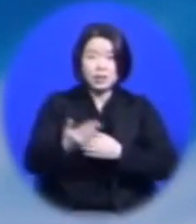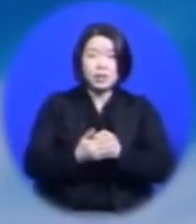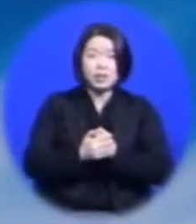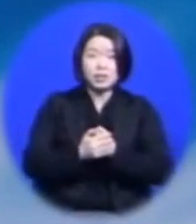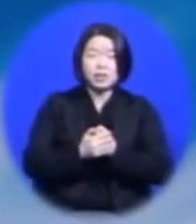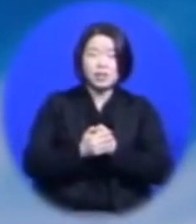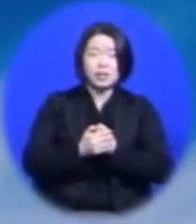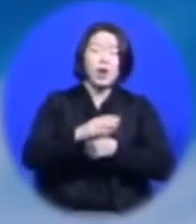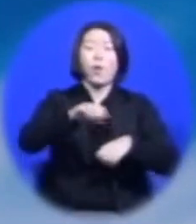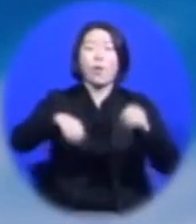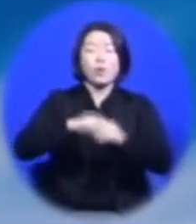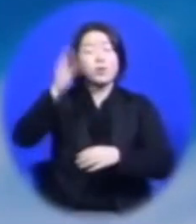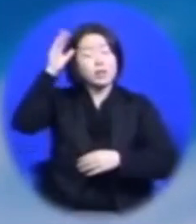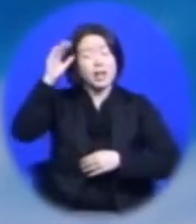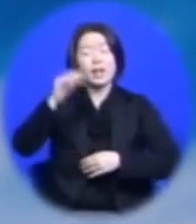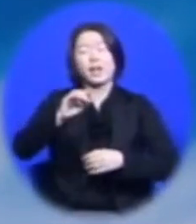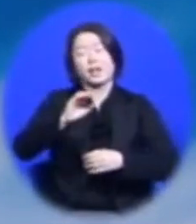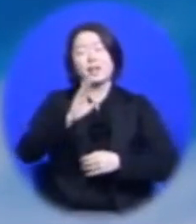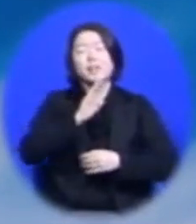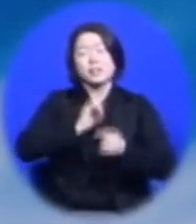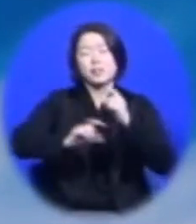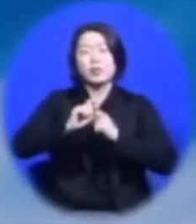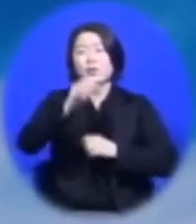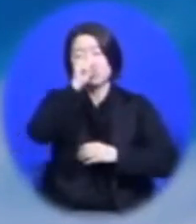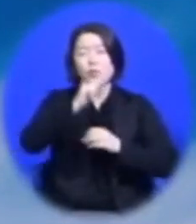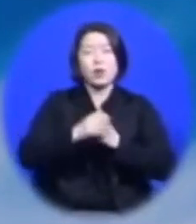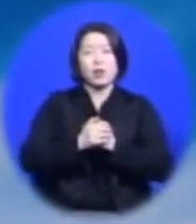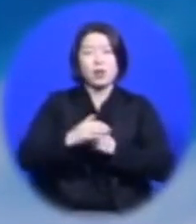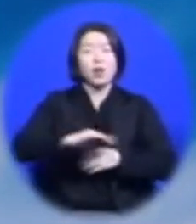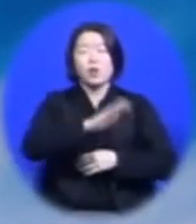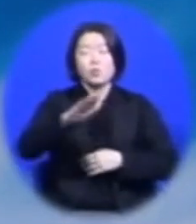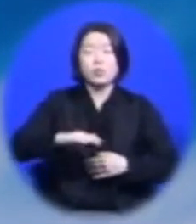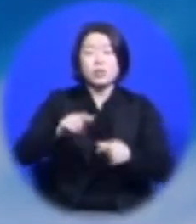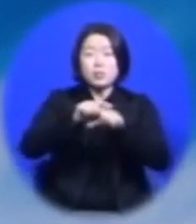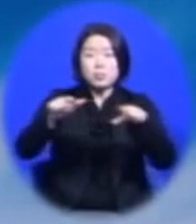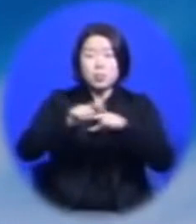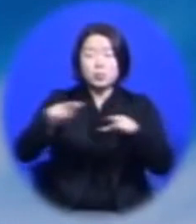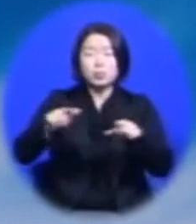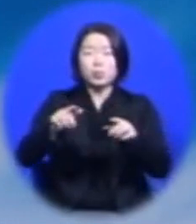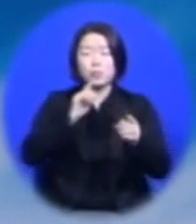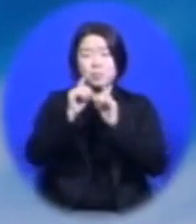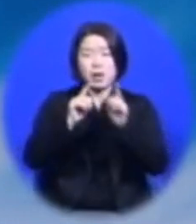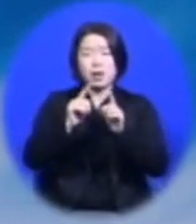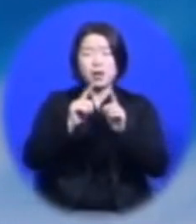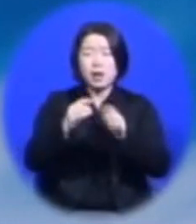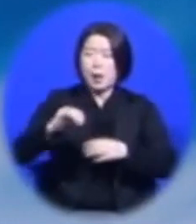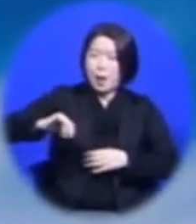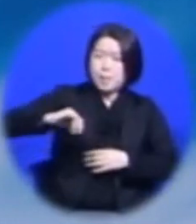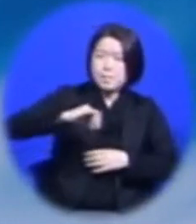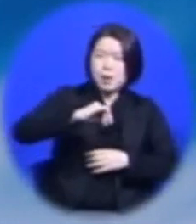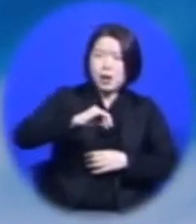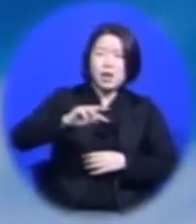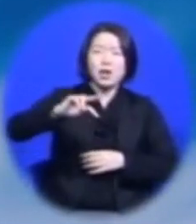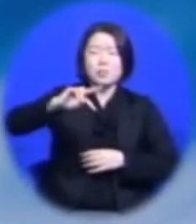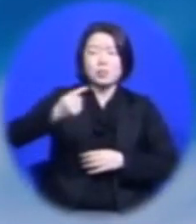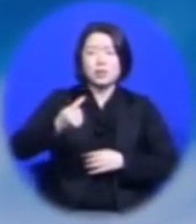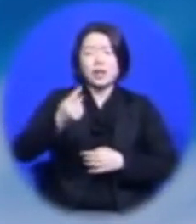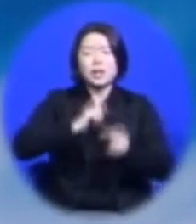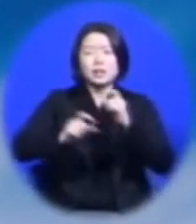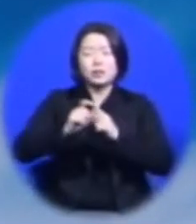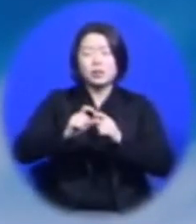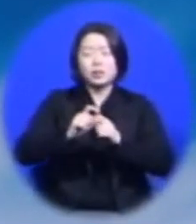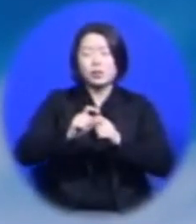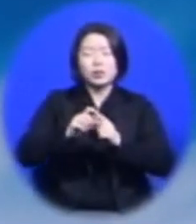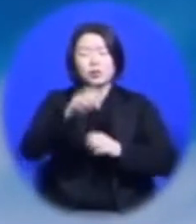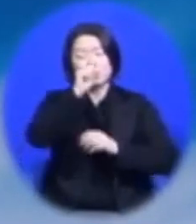차라리 개가 나아요. 우리는 흔히 말하기를 벌레만도 못한 자라고 이야기했잖아요.